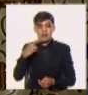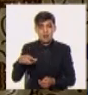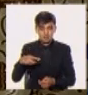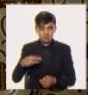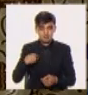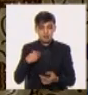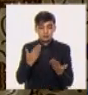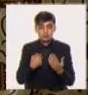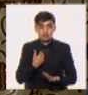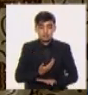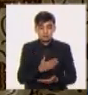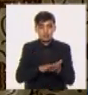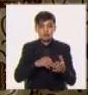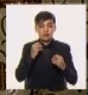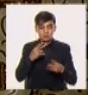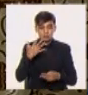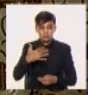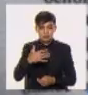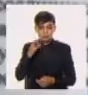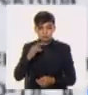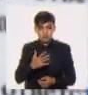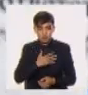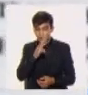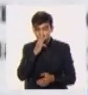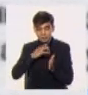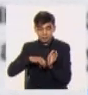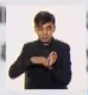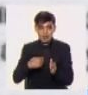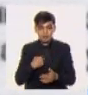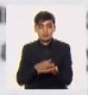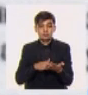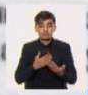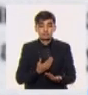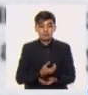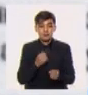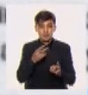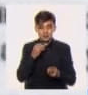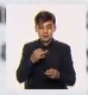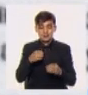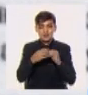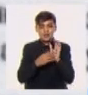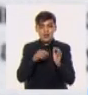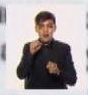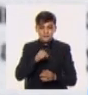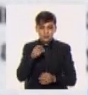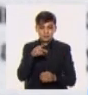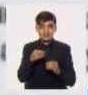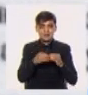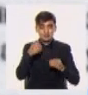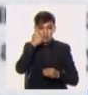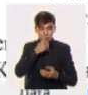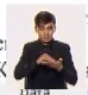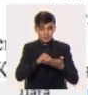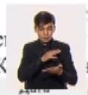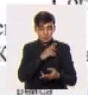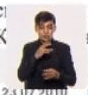они с меня сейчас будут 50% заработной платы удерживать? Еще одна удивительная деталь. Соглашение заключили 19 августа 2010 года,